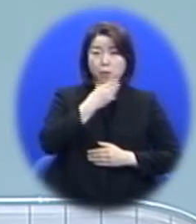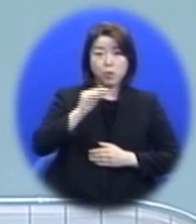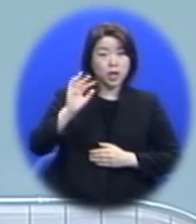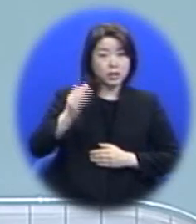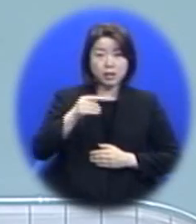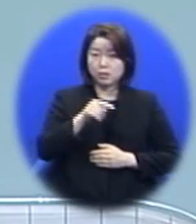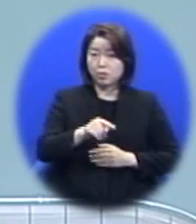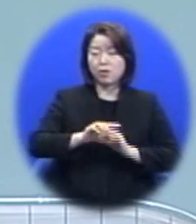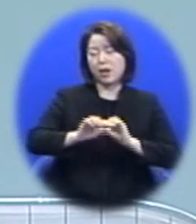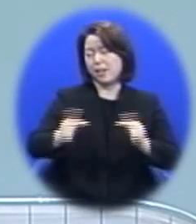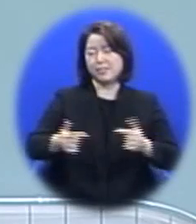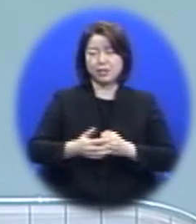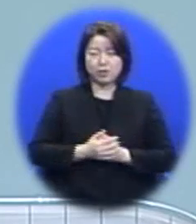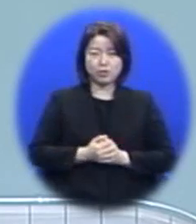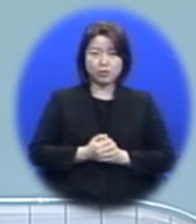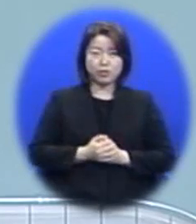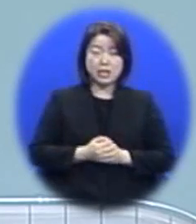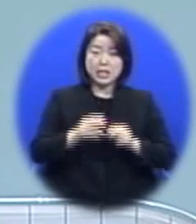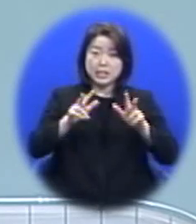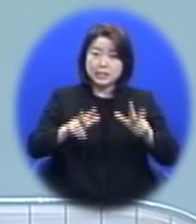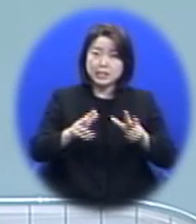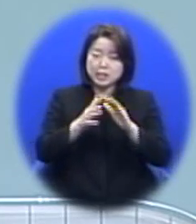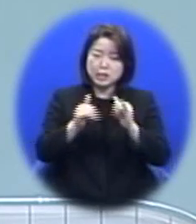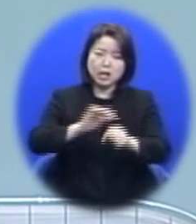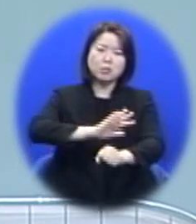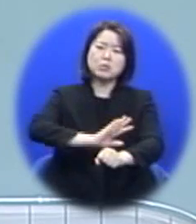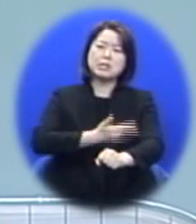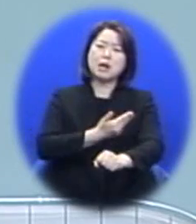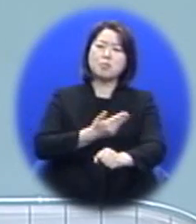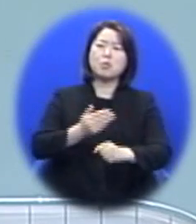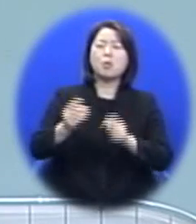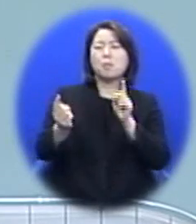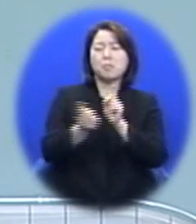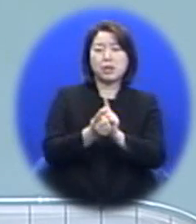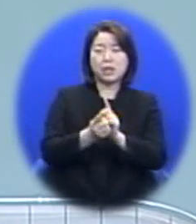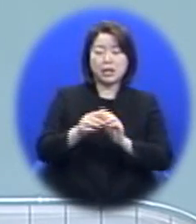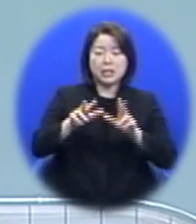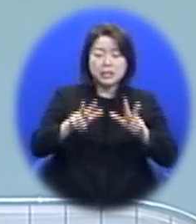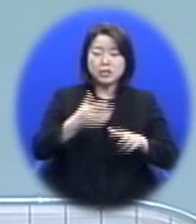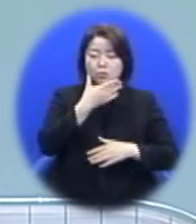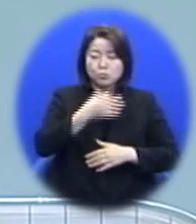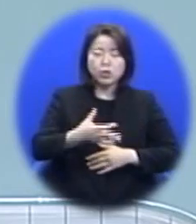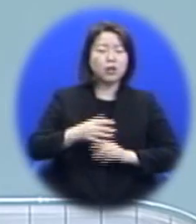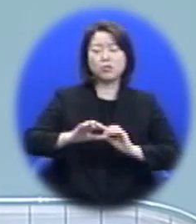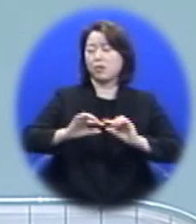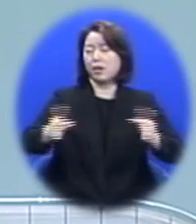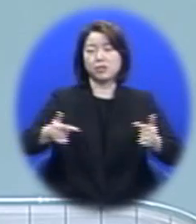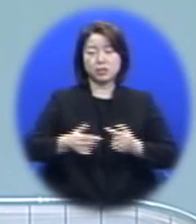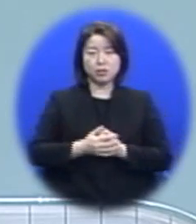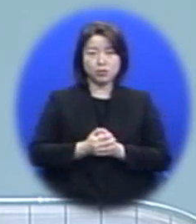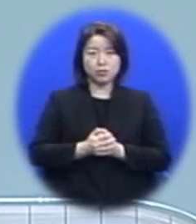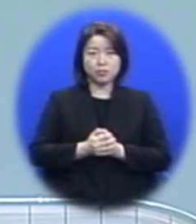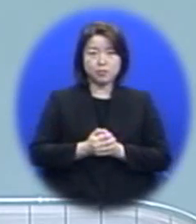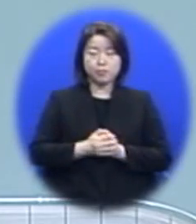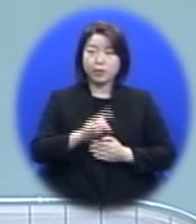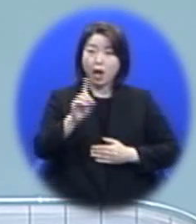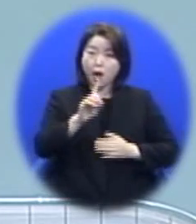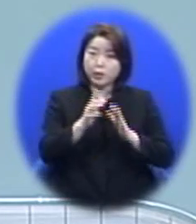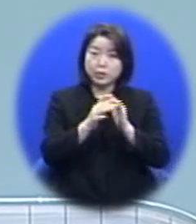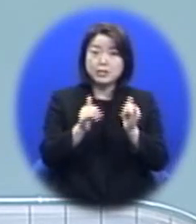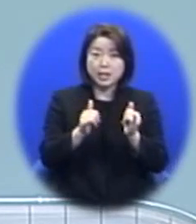아닙니다. 지금 사람 잘못 만나서 내가 지금 불행한 거 절대 아닙니다. 어떤